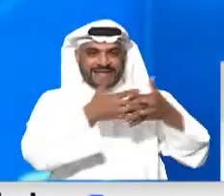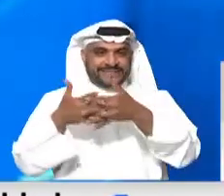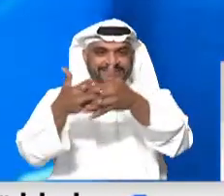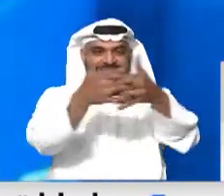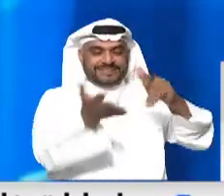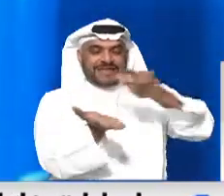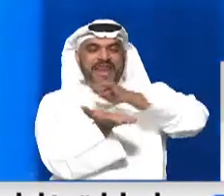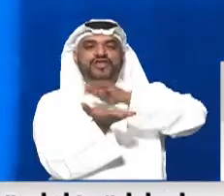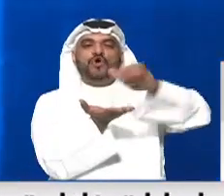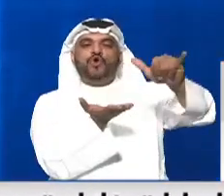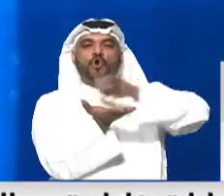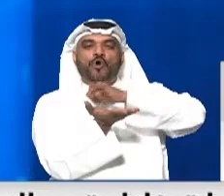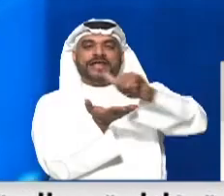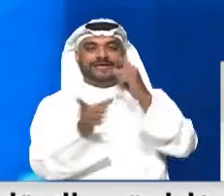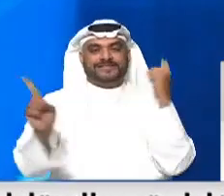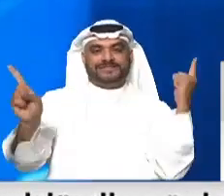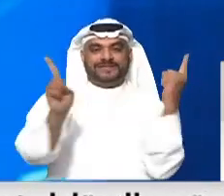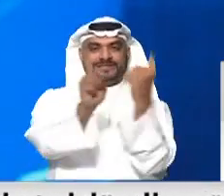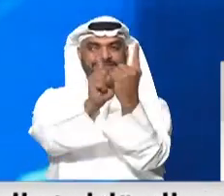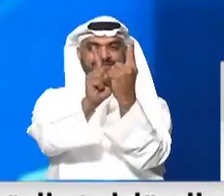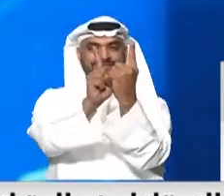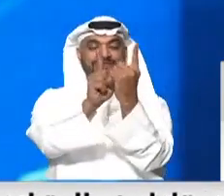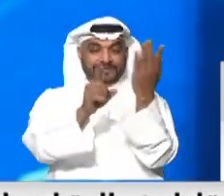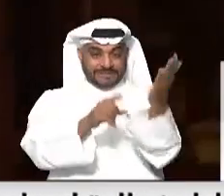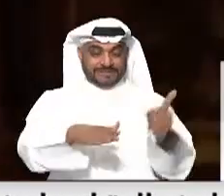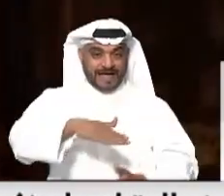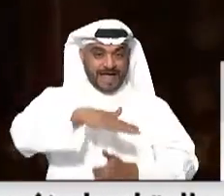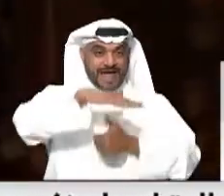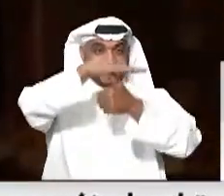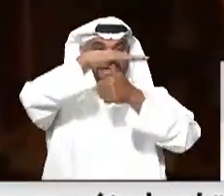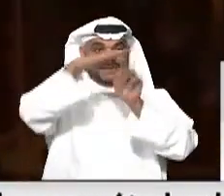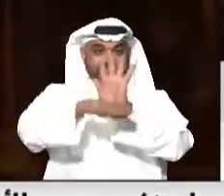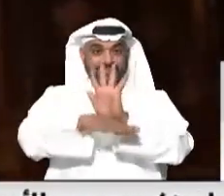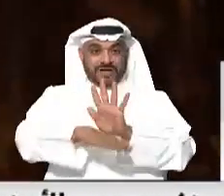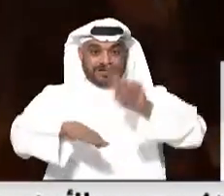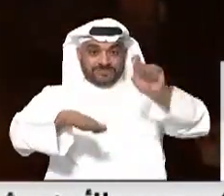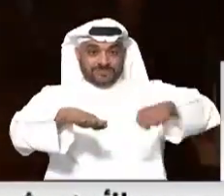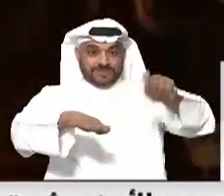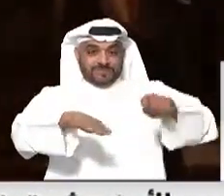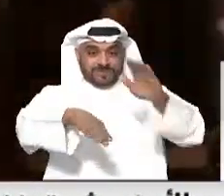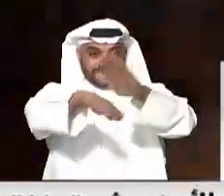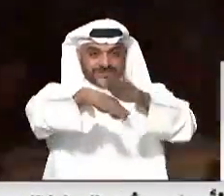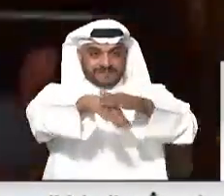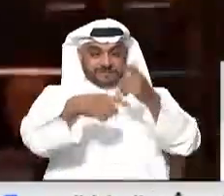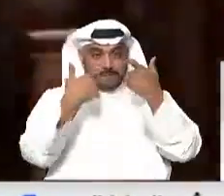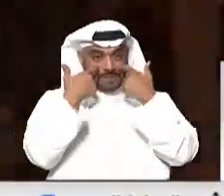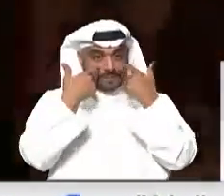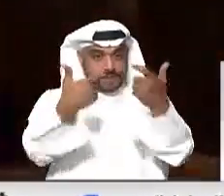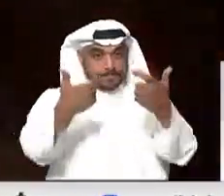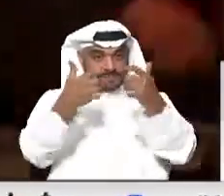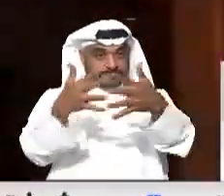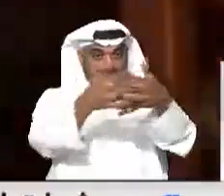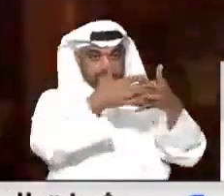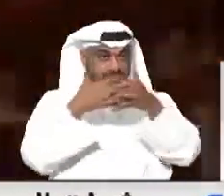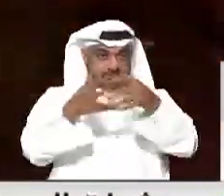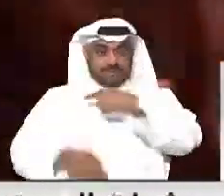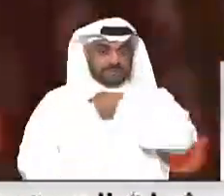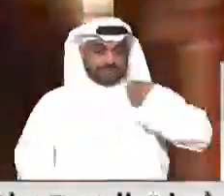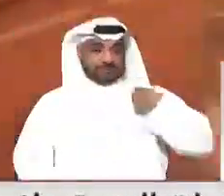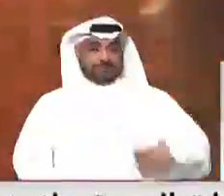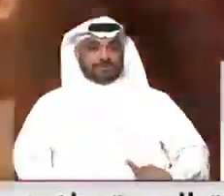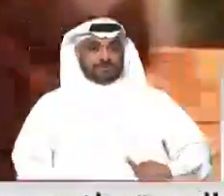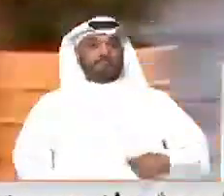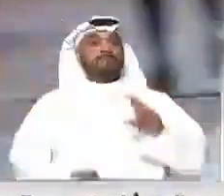في حال التقت المسؤولة رئيس مجلس النواب كيفن ماكارثي، واستدعت تحذيرا أمريكيا لبكين من رد